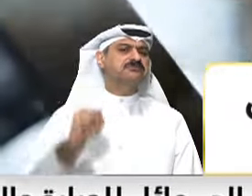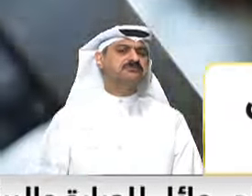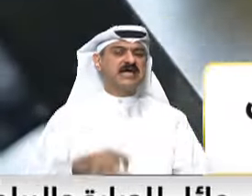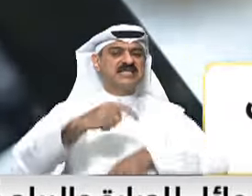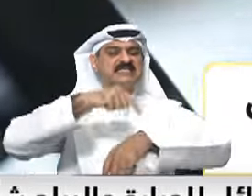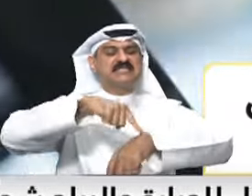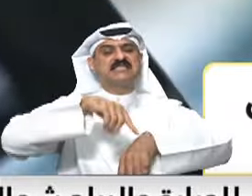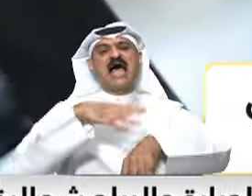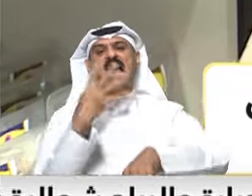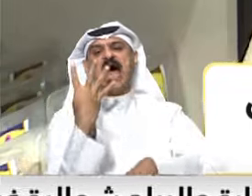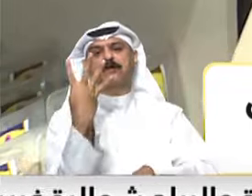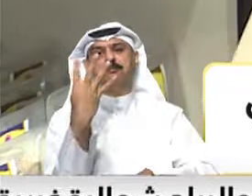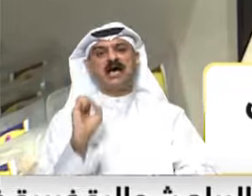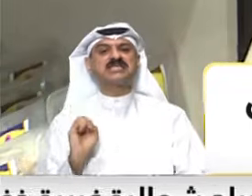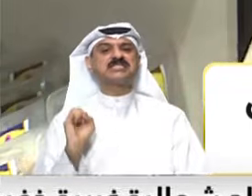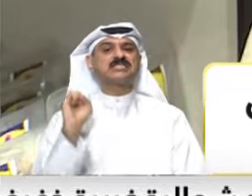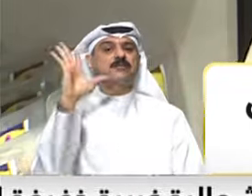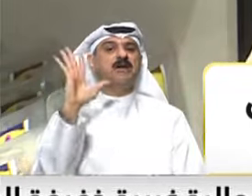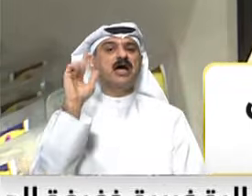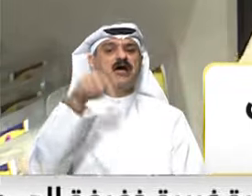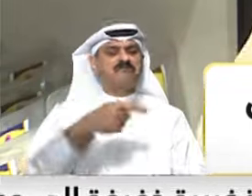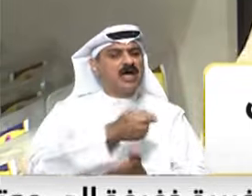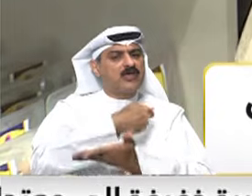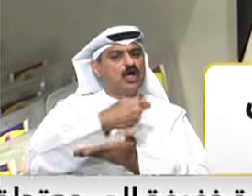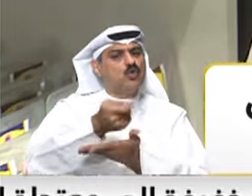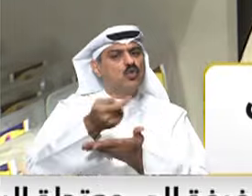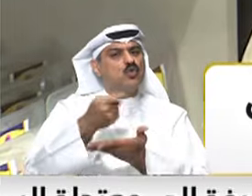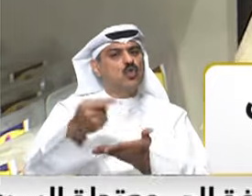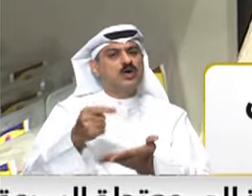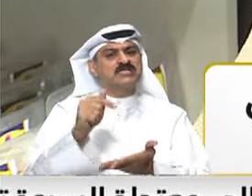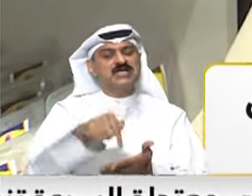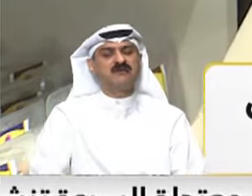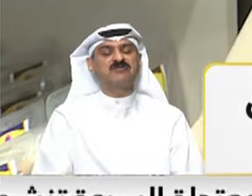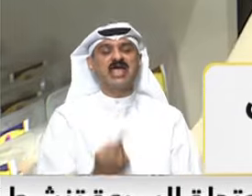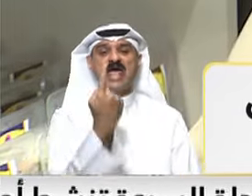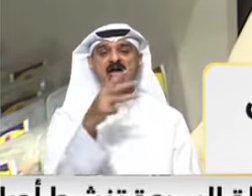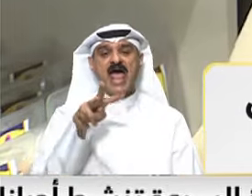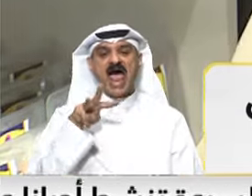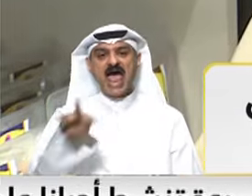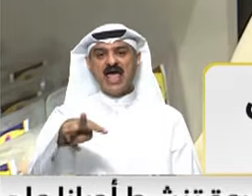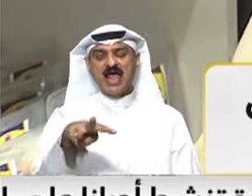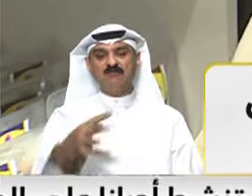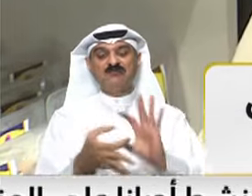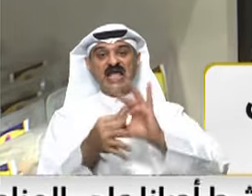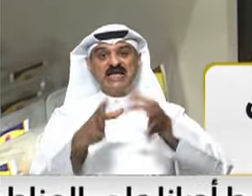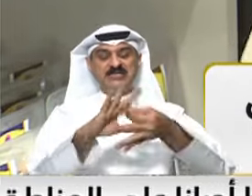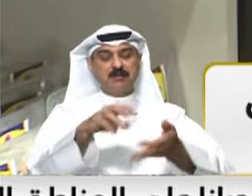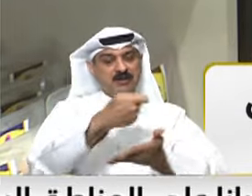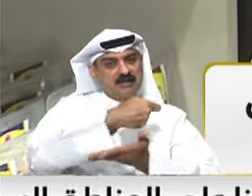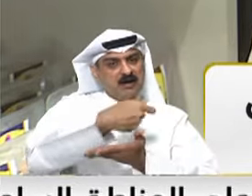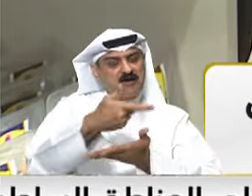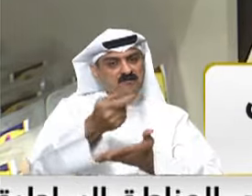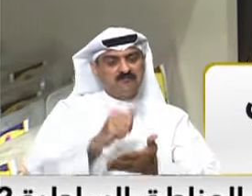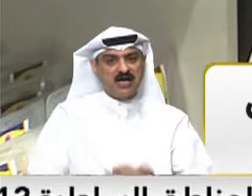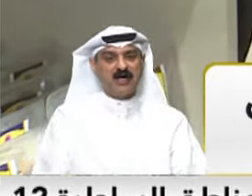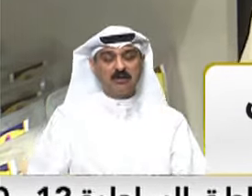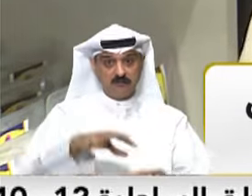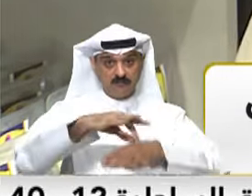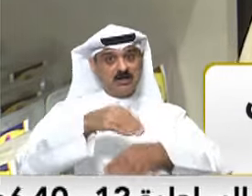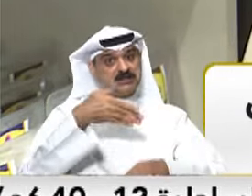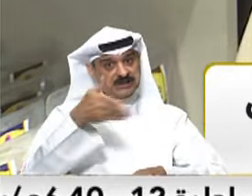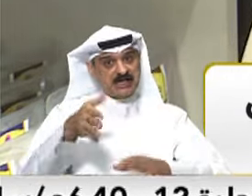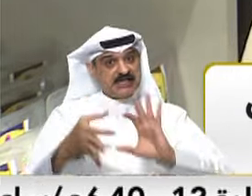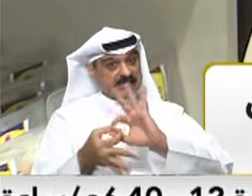المنتجات على ما يقارب 1600 إلى 1700 نقطة بيع باليوم. فالمواطن لما يروح الساعة 6-7 الصبح يدخل